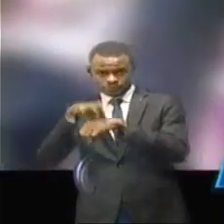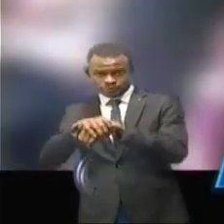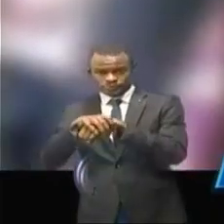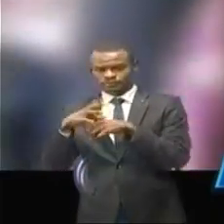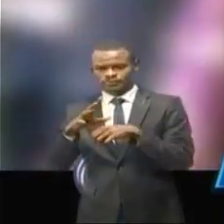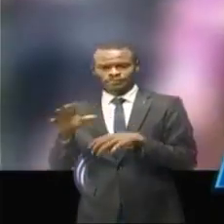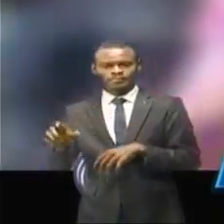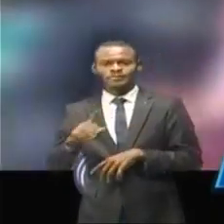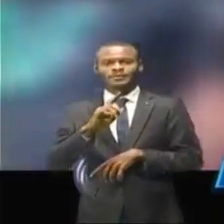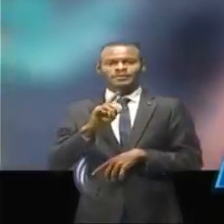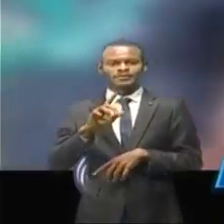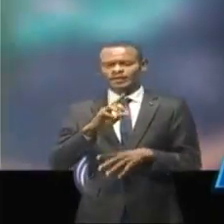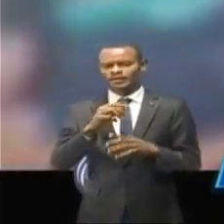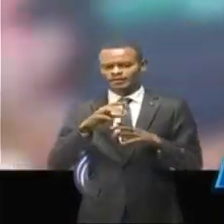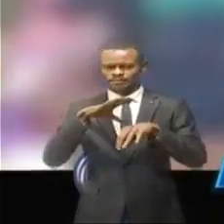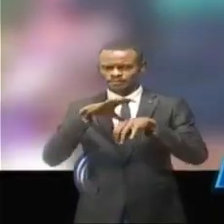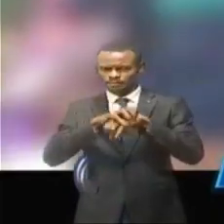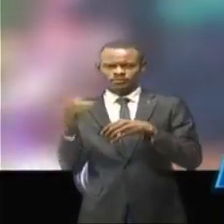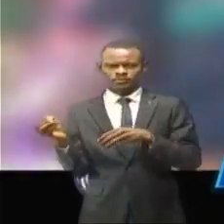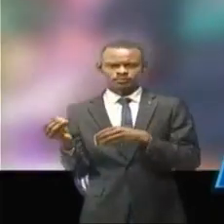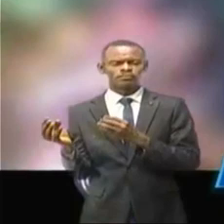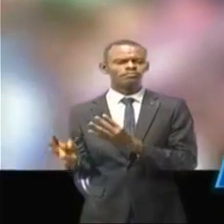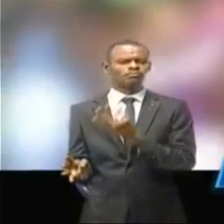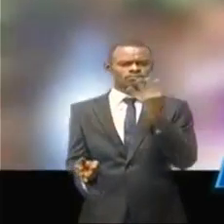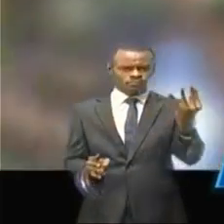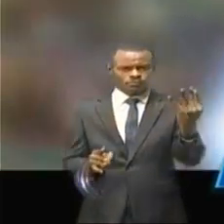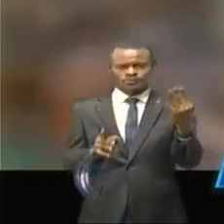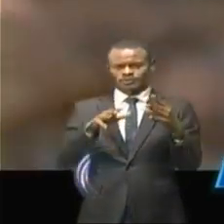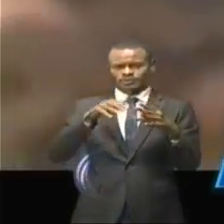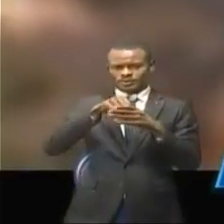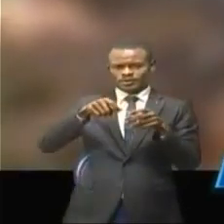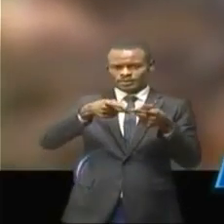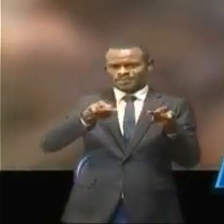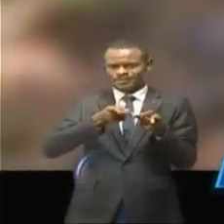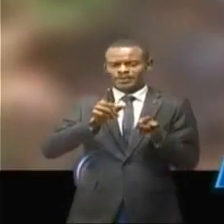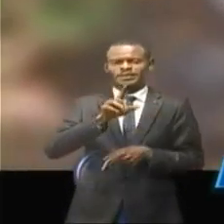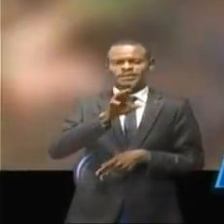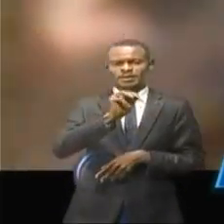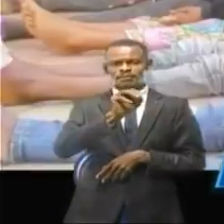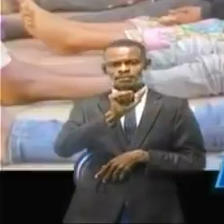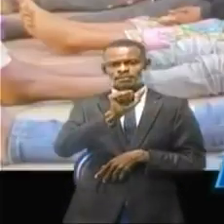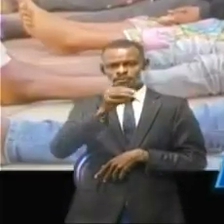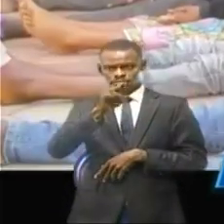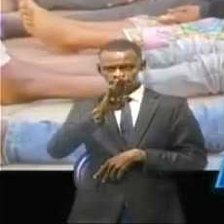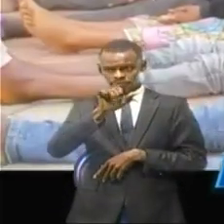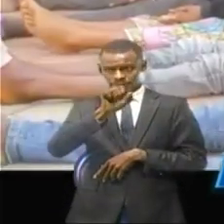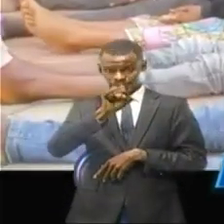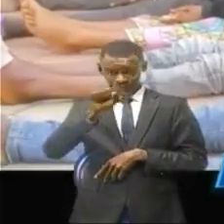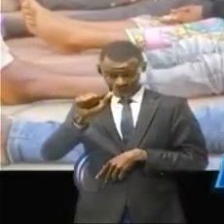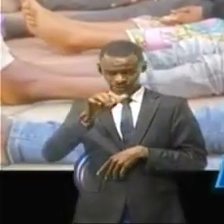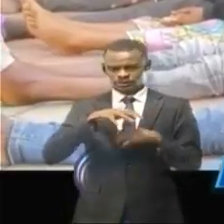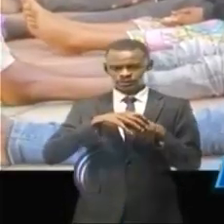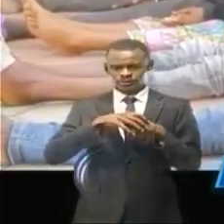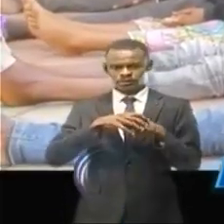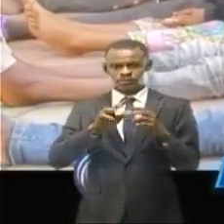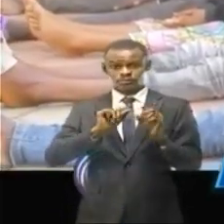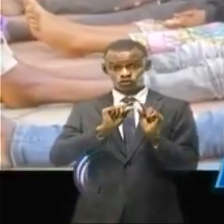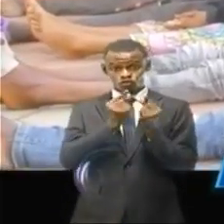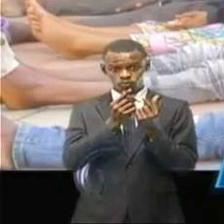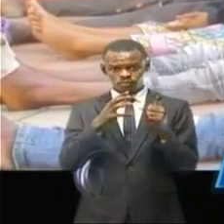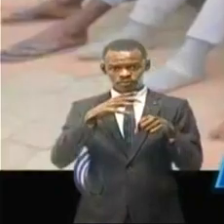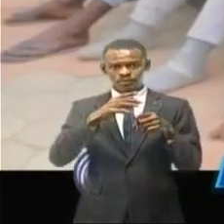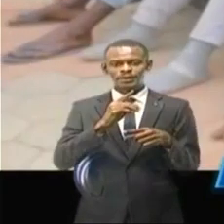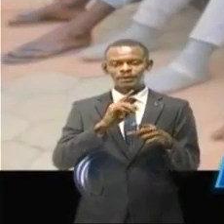de neutraliser à moitié dans la zone de Mambasa il y a quelques jours par les forces armées. Le groupe est constitué des hommes et